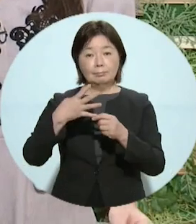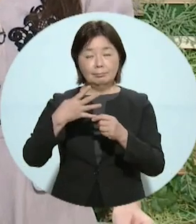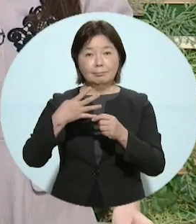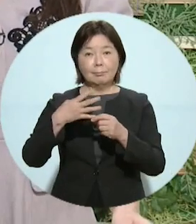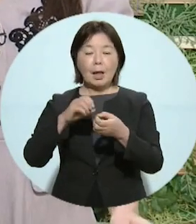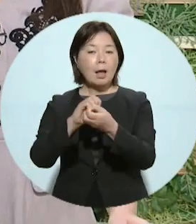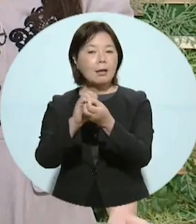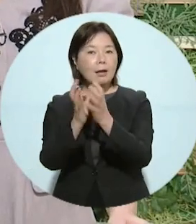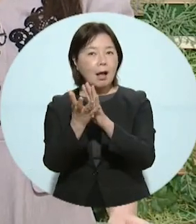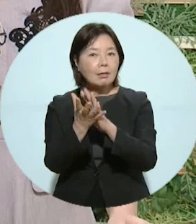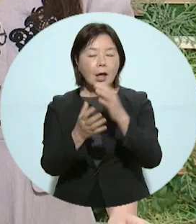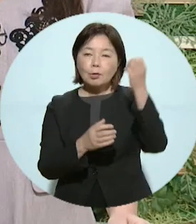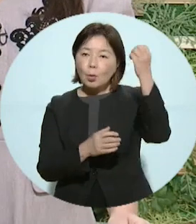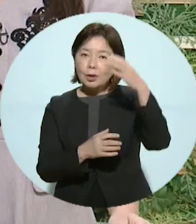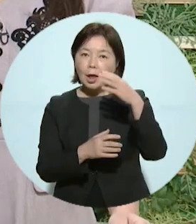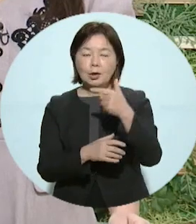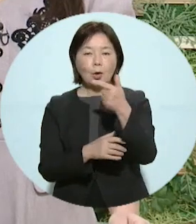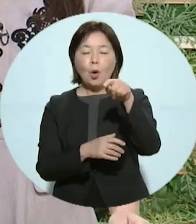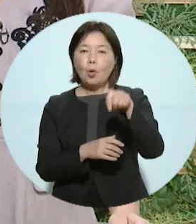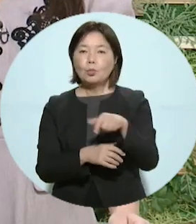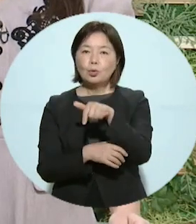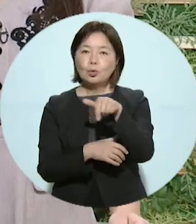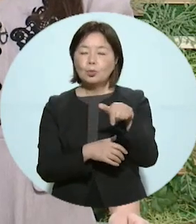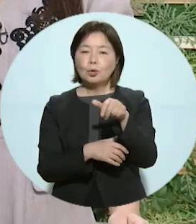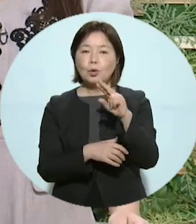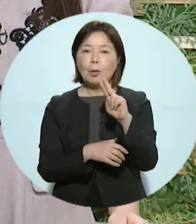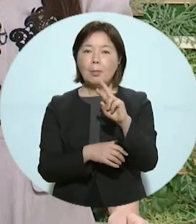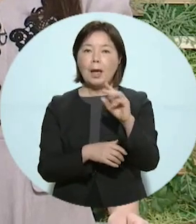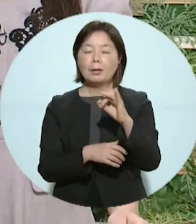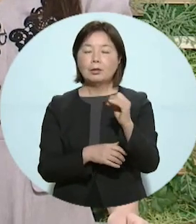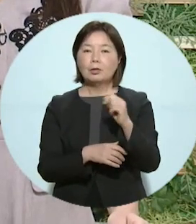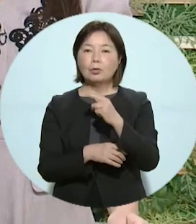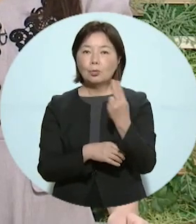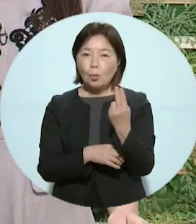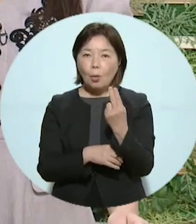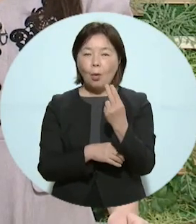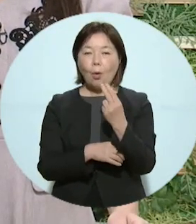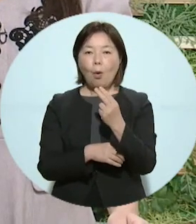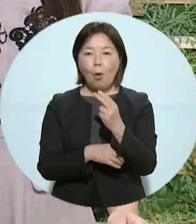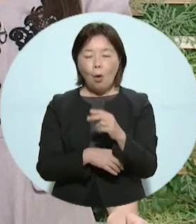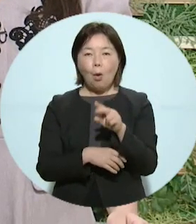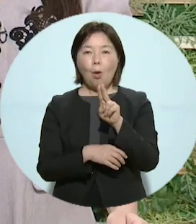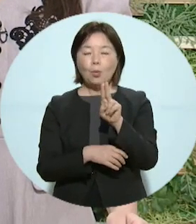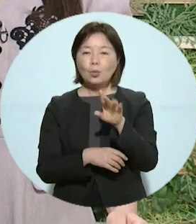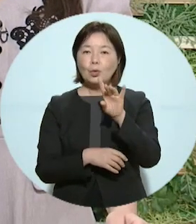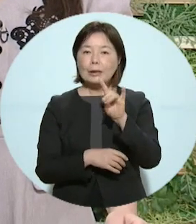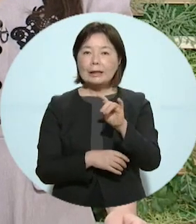花と光のムーブメント2年目の春は浮間公園で開催しています。